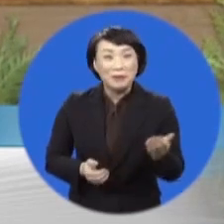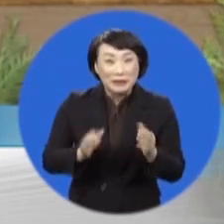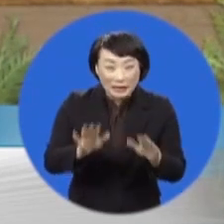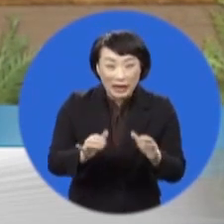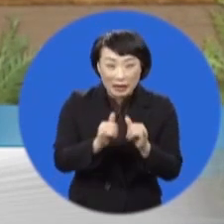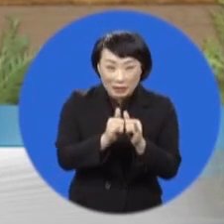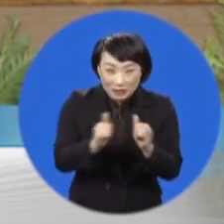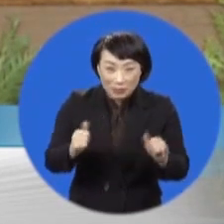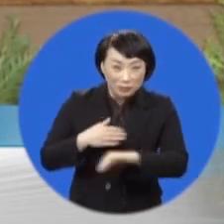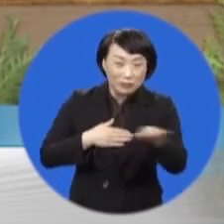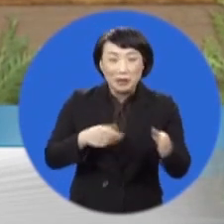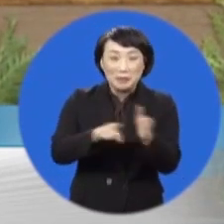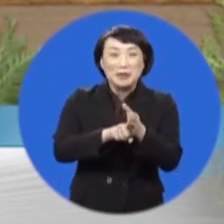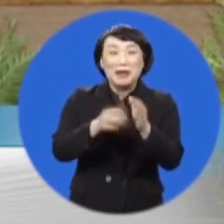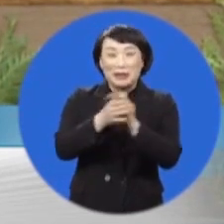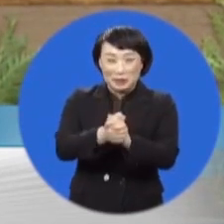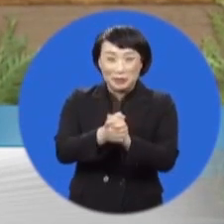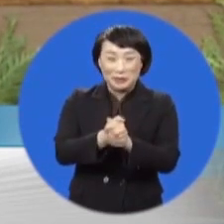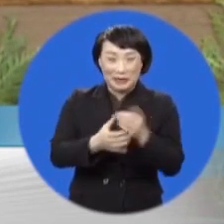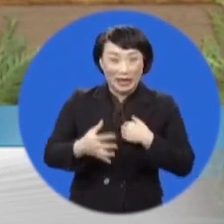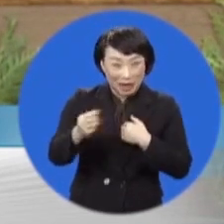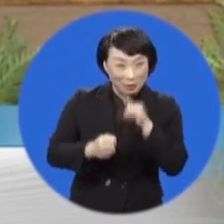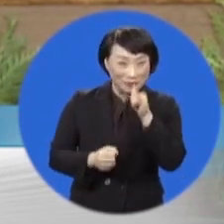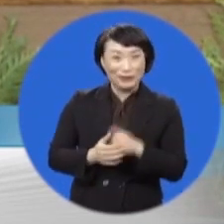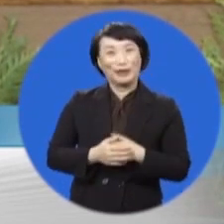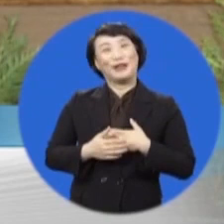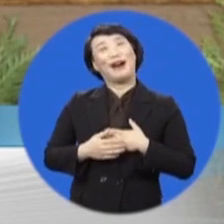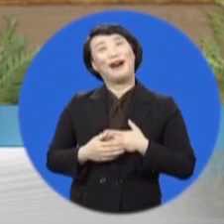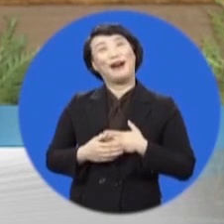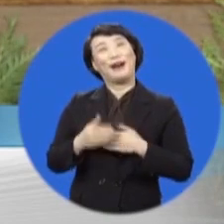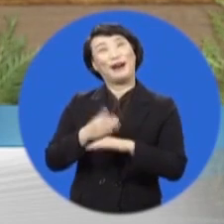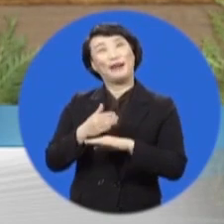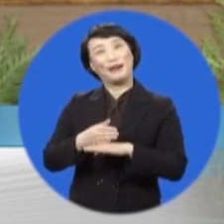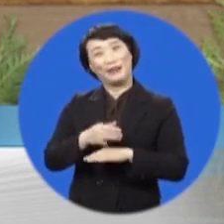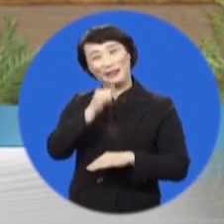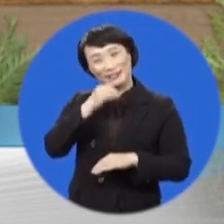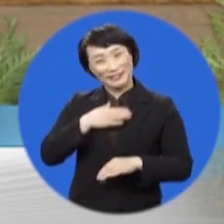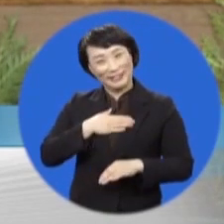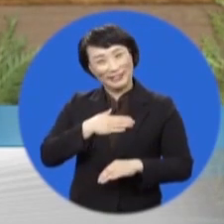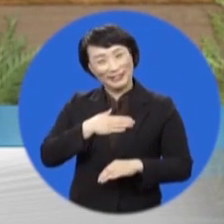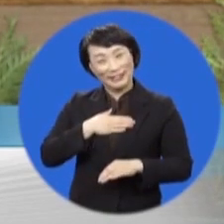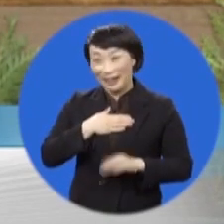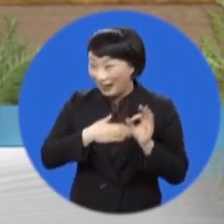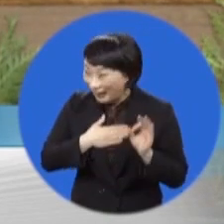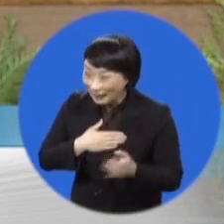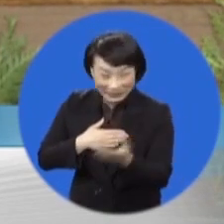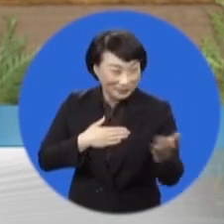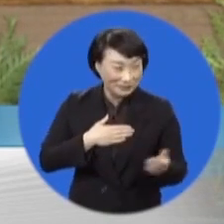우리가 믿음이 기도라는 수단이 내게 주어졌다는 것이 얼마나 감사한 야 인마 아라